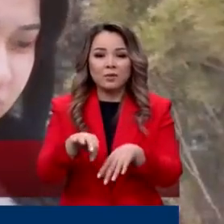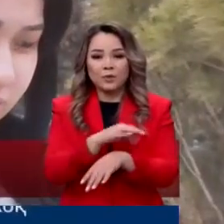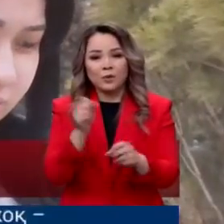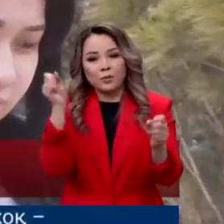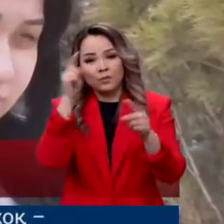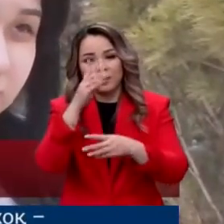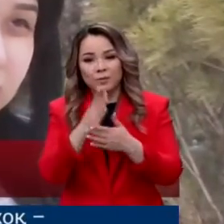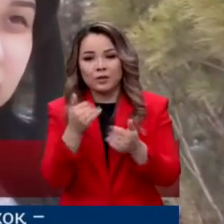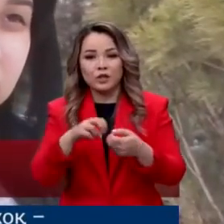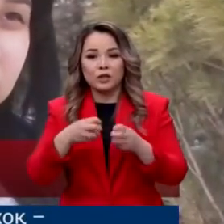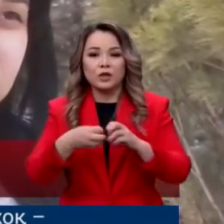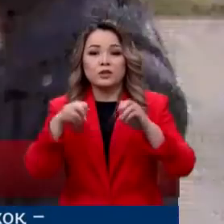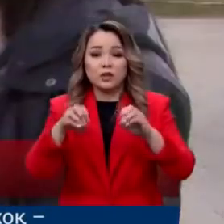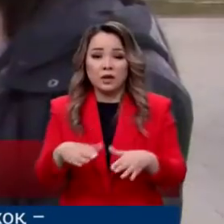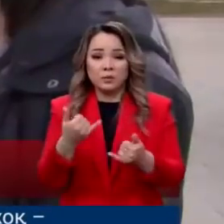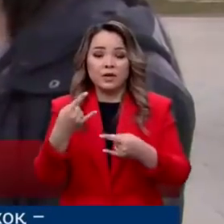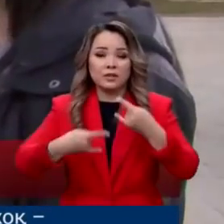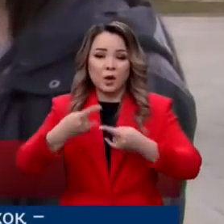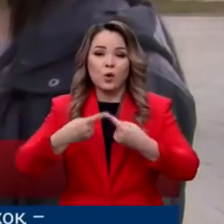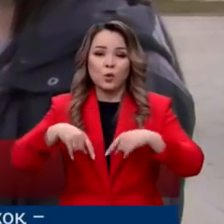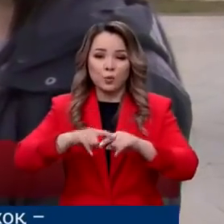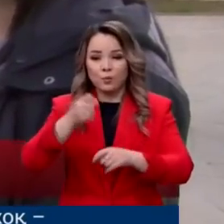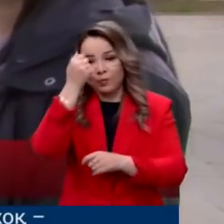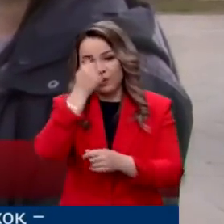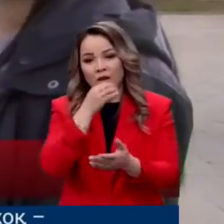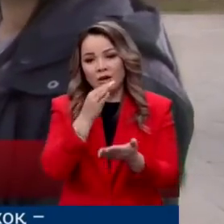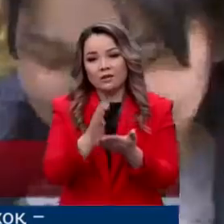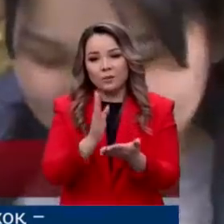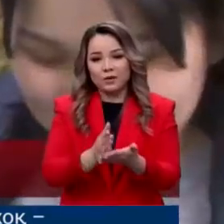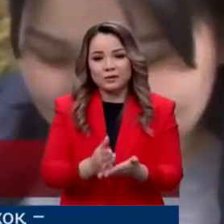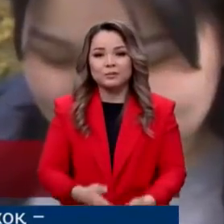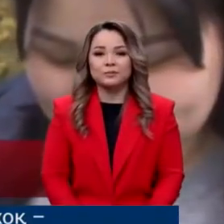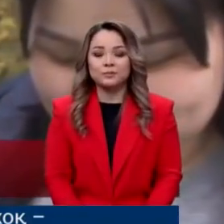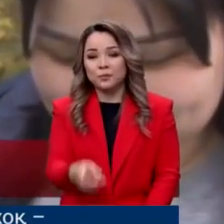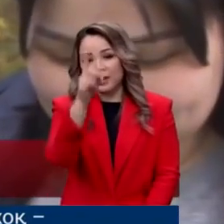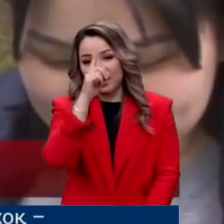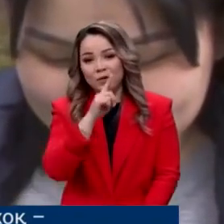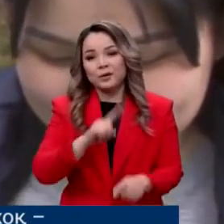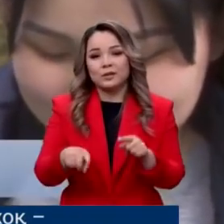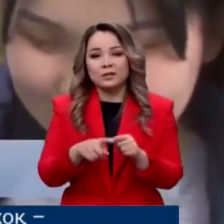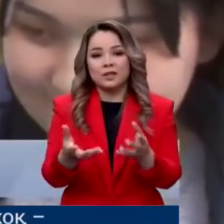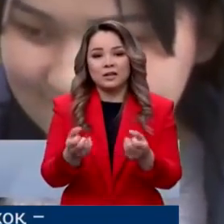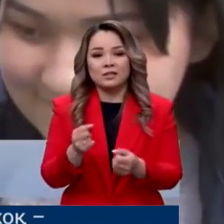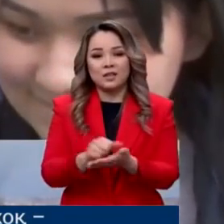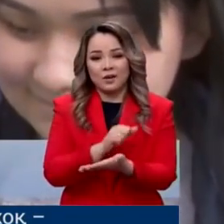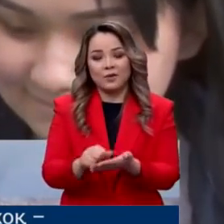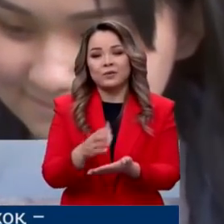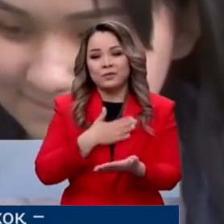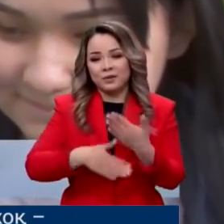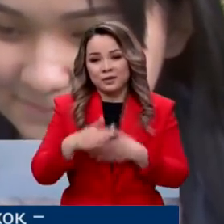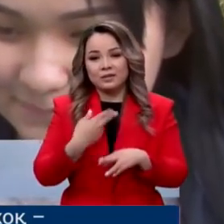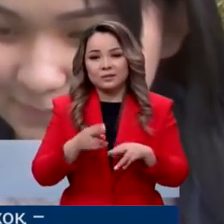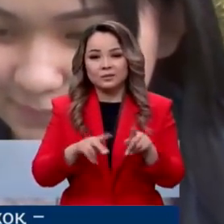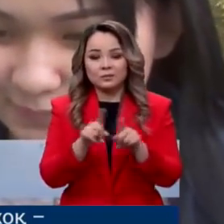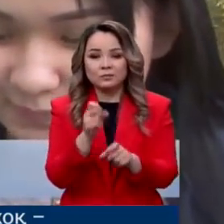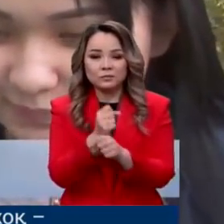білген. Шешімі табылған мәселе үшін енді телеарна ұжымына алғысын айтып отыр. Бір айдан кейін білдім. Содан енді ар жүгіріп, бер